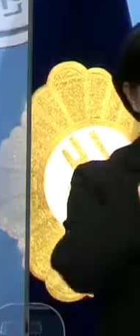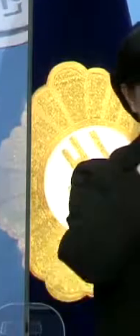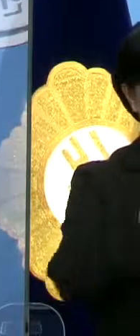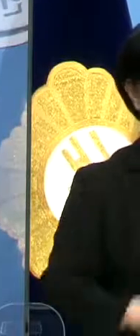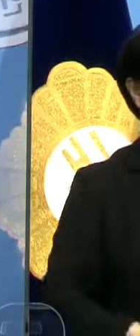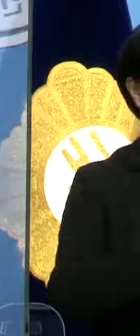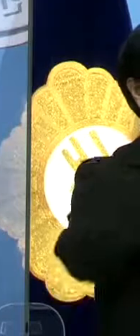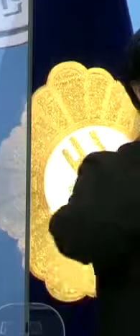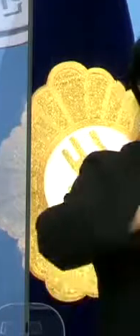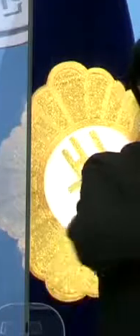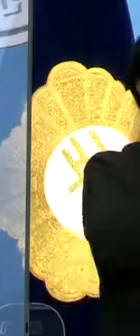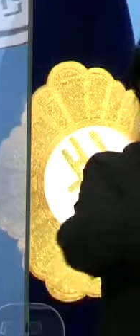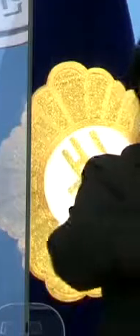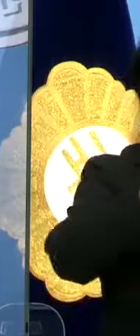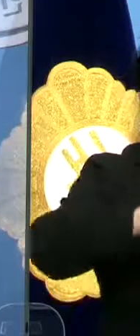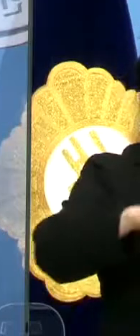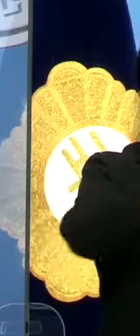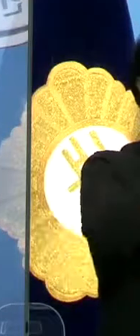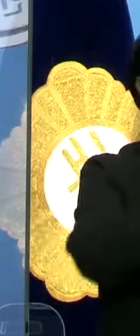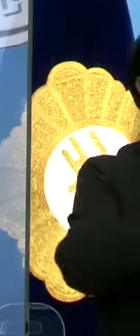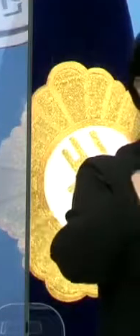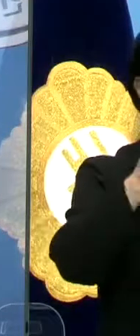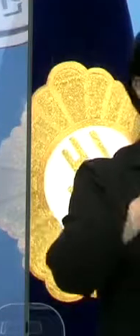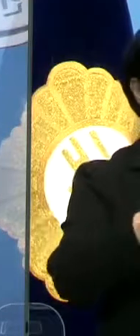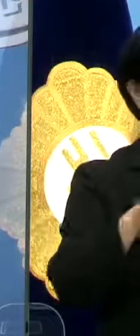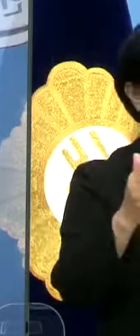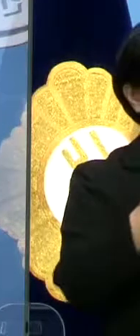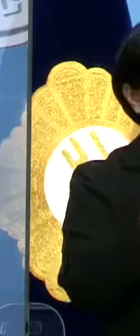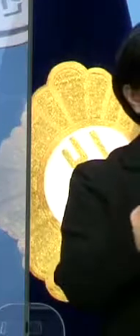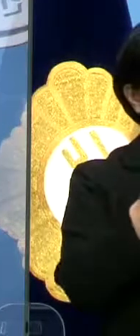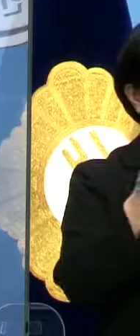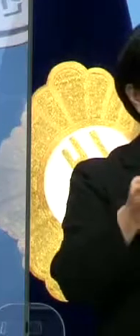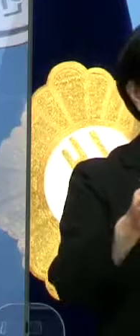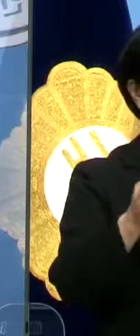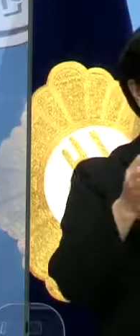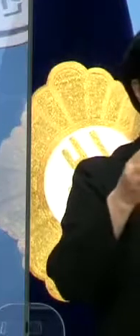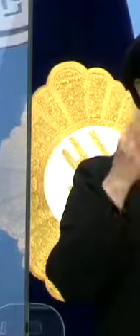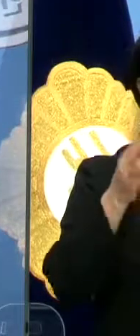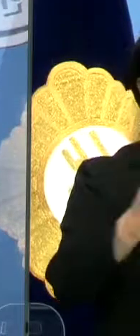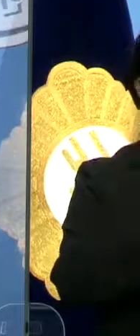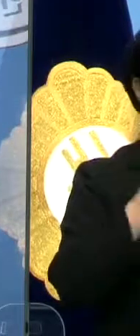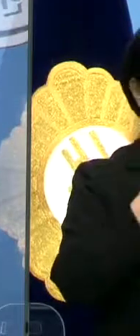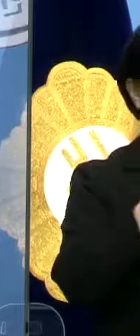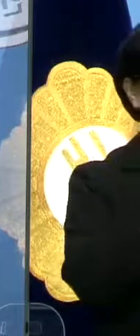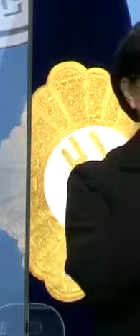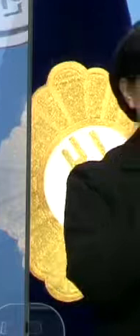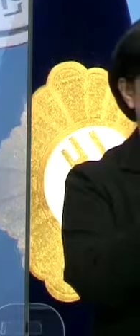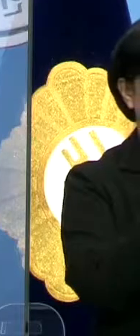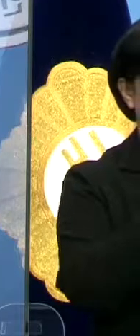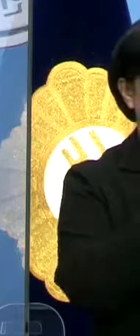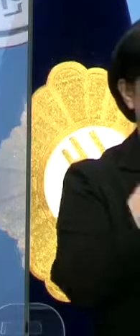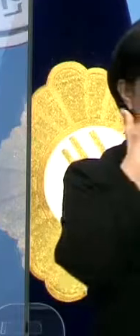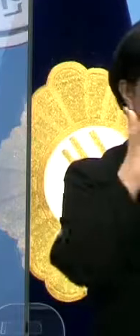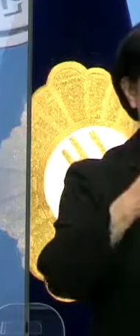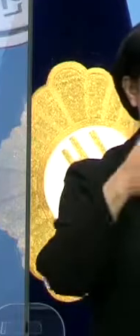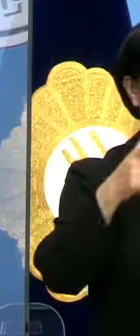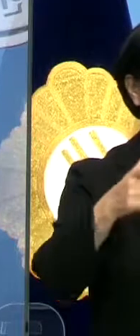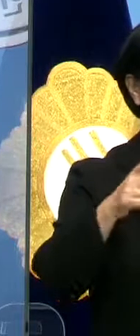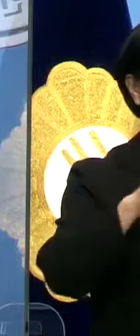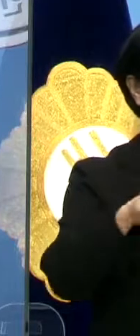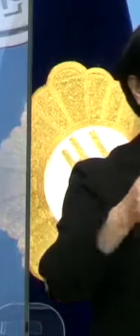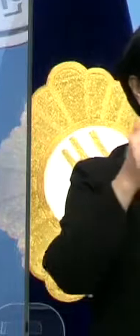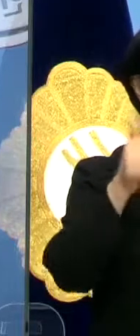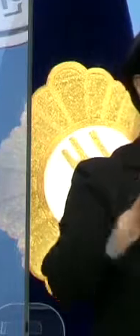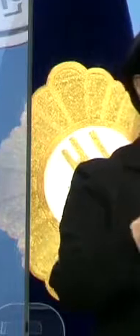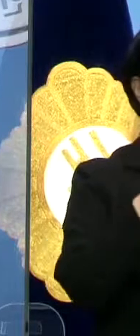수도권 기초단체장 중 부동산 재산 순위 3위를 기록하고 있는 더불어 민주당 성장형 사무총장의 투기 의혹과